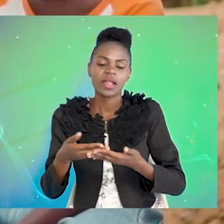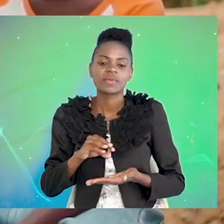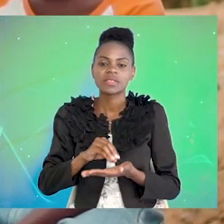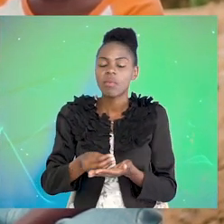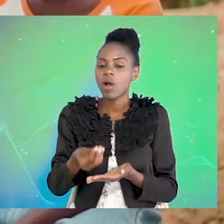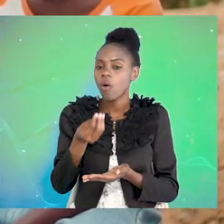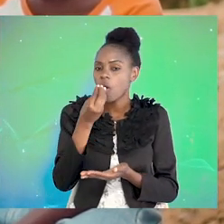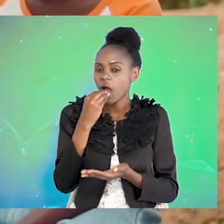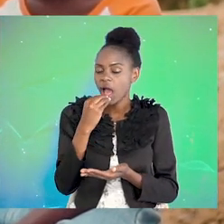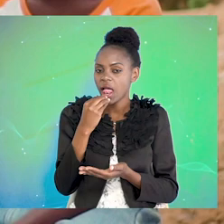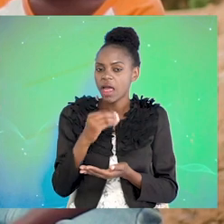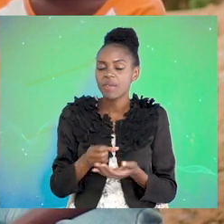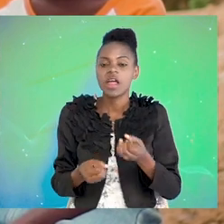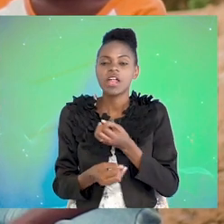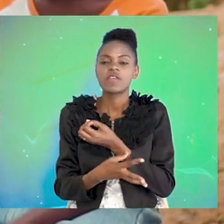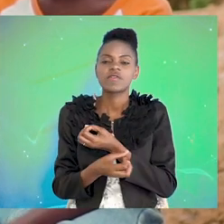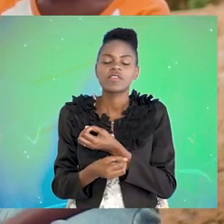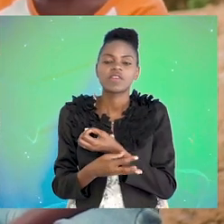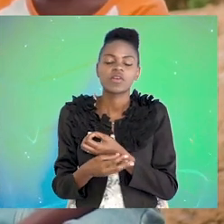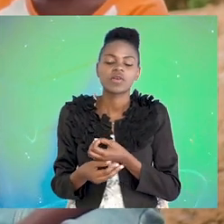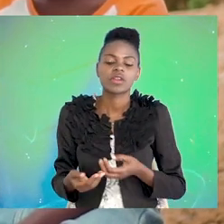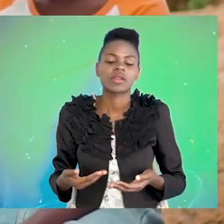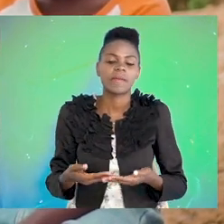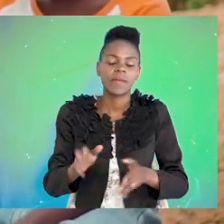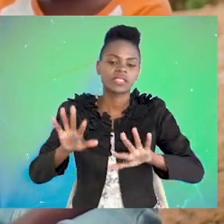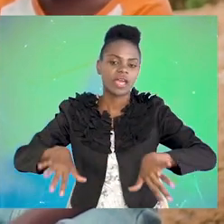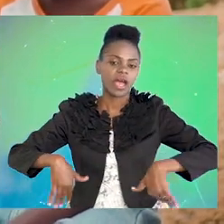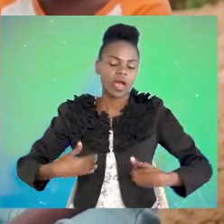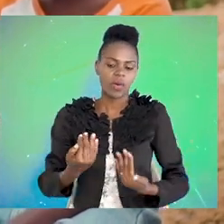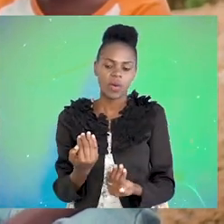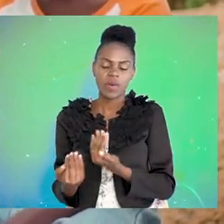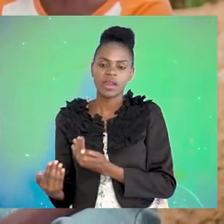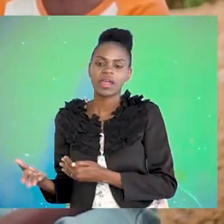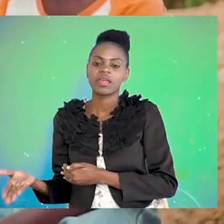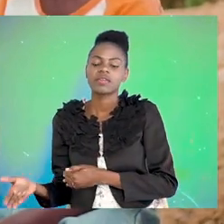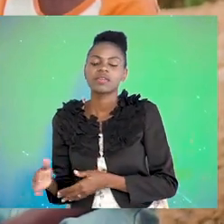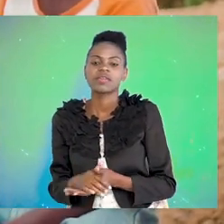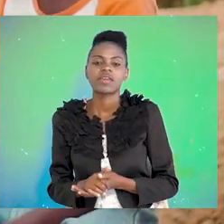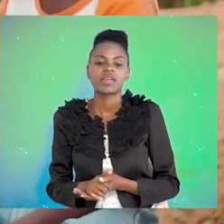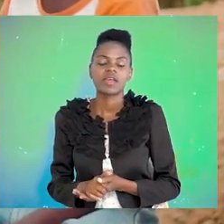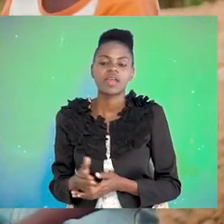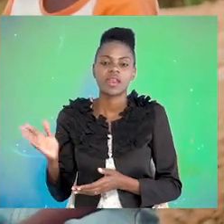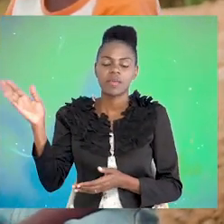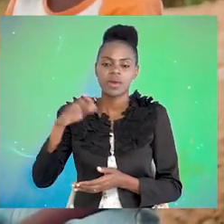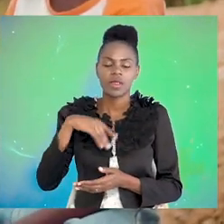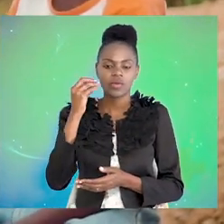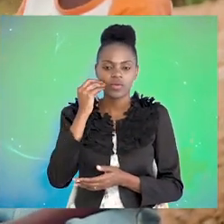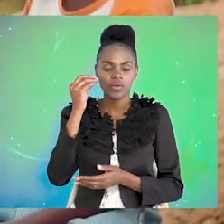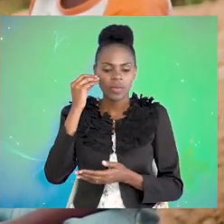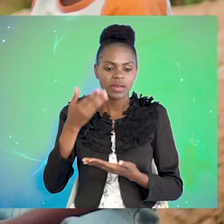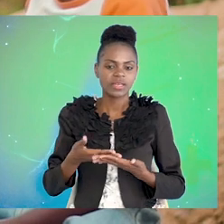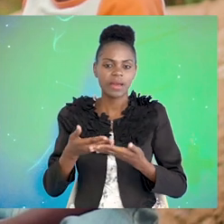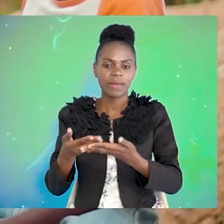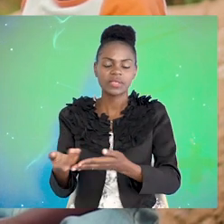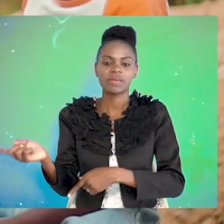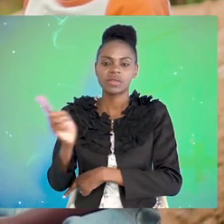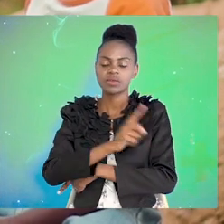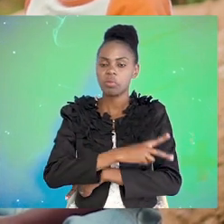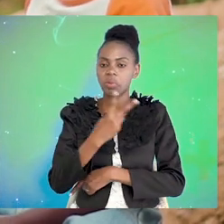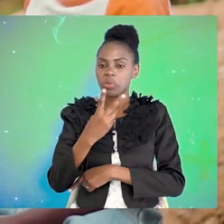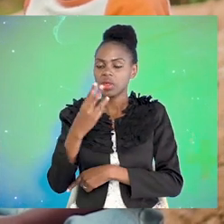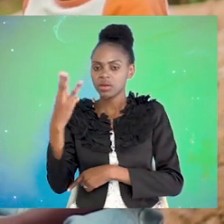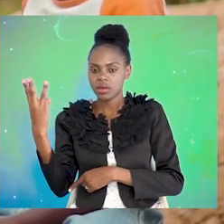mankhwala amene ndithu anatifotokozera mmene tingamwetsere mwanayu titafika kuno kunyumba titampatsa masiku awira